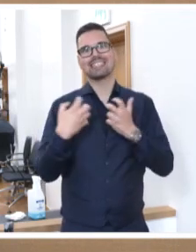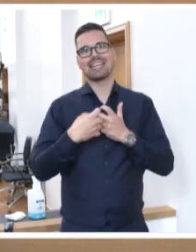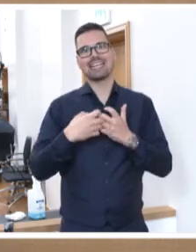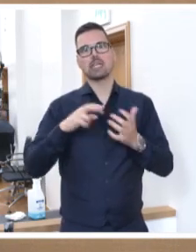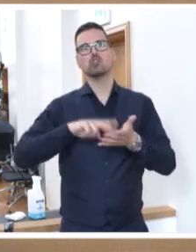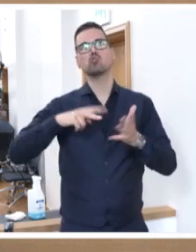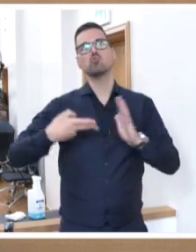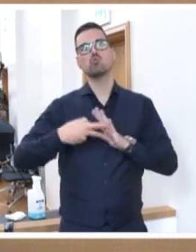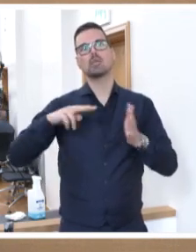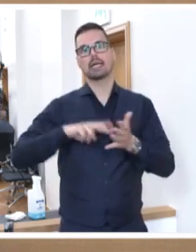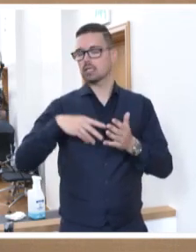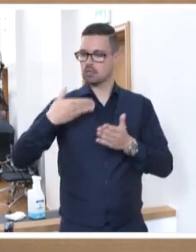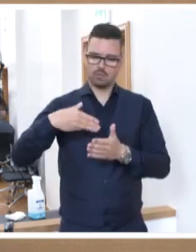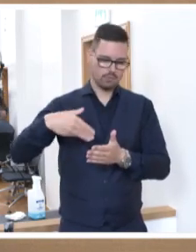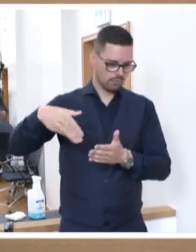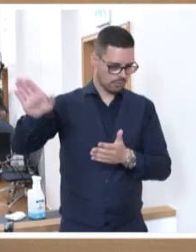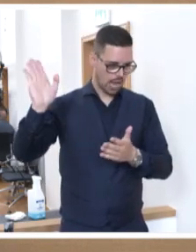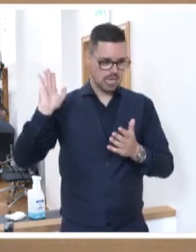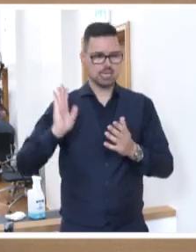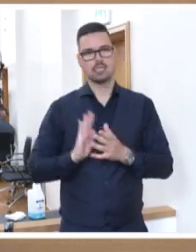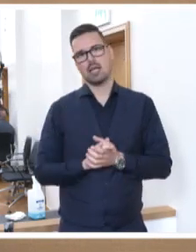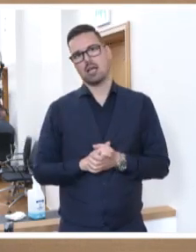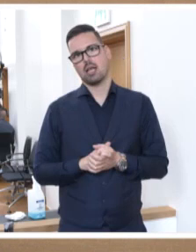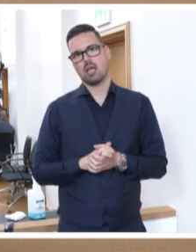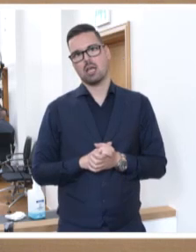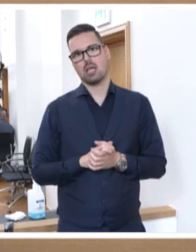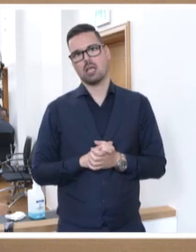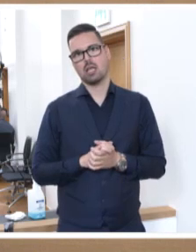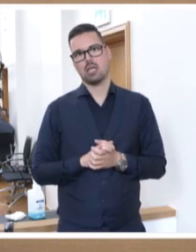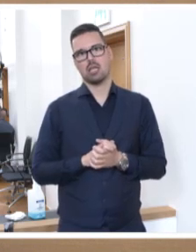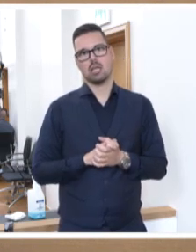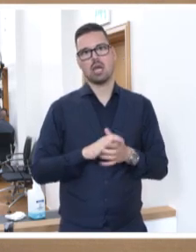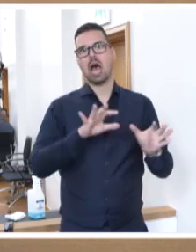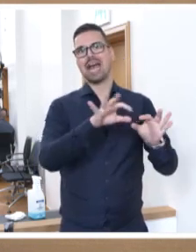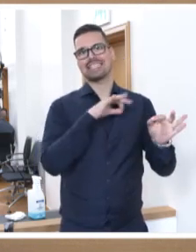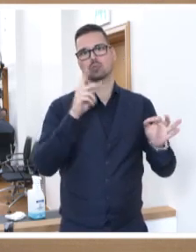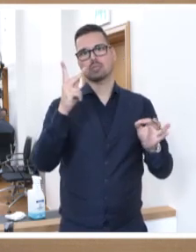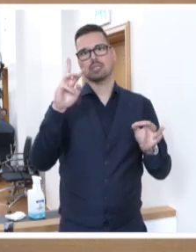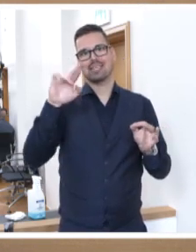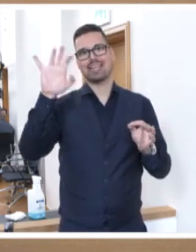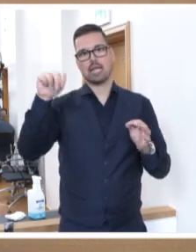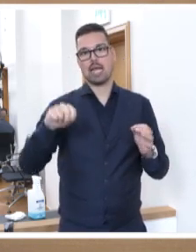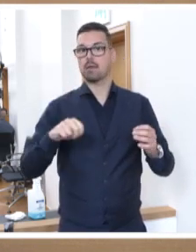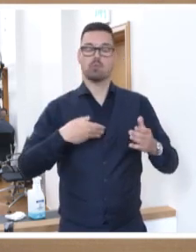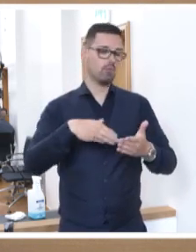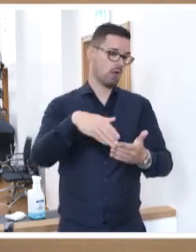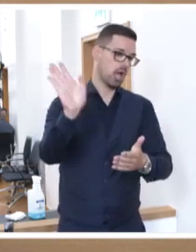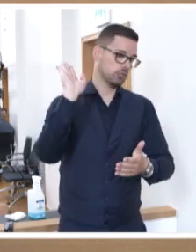Syrien, wir lassen ihn gewähren. Annexion der Krim, wir lassen ihn